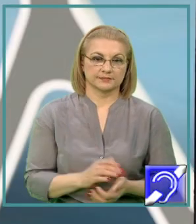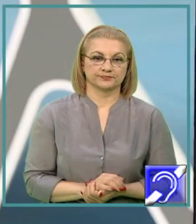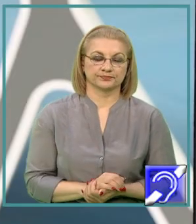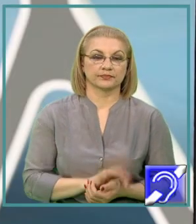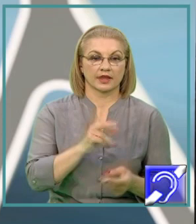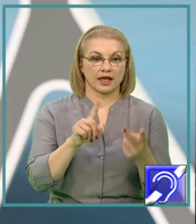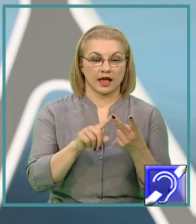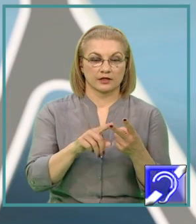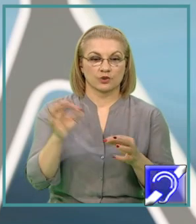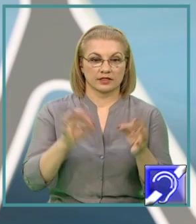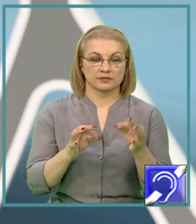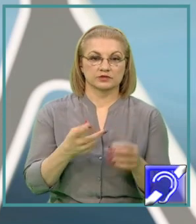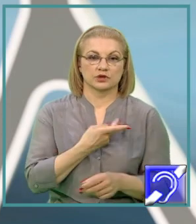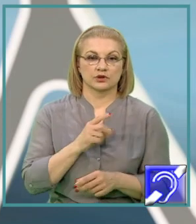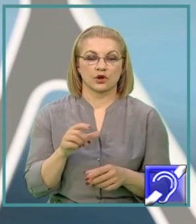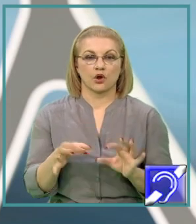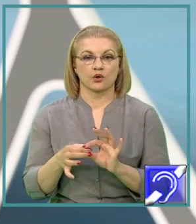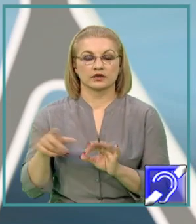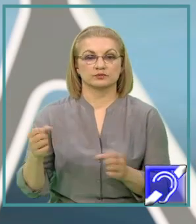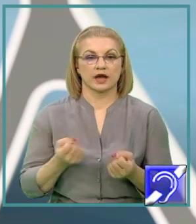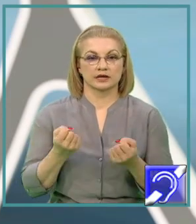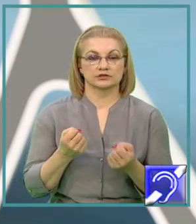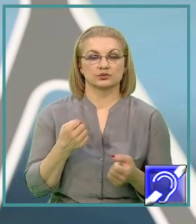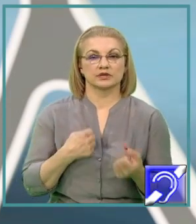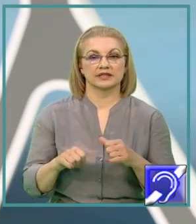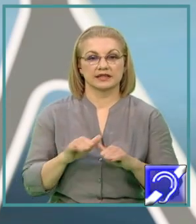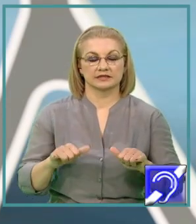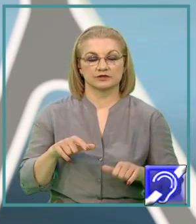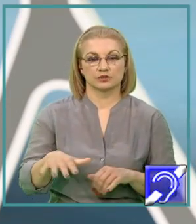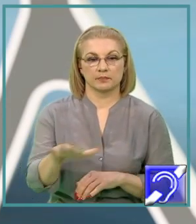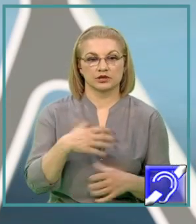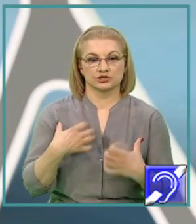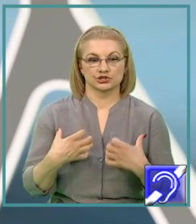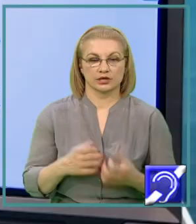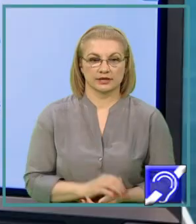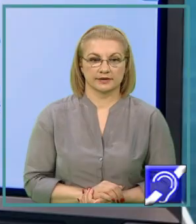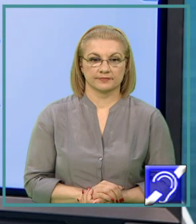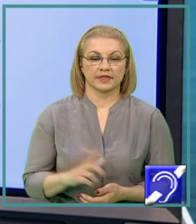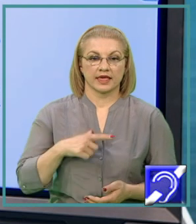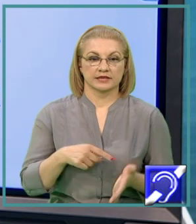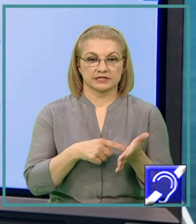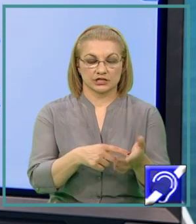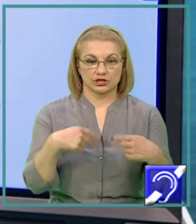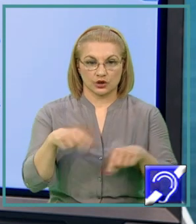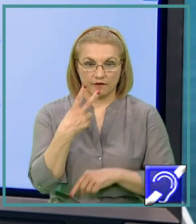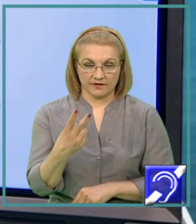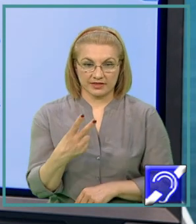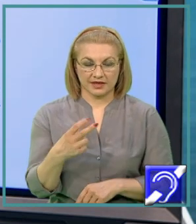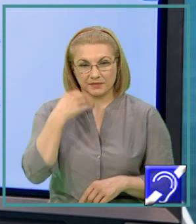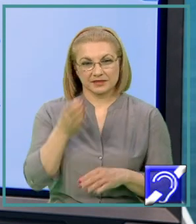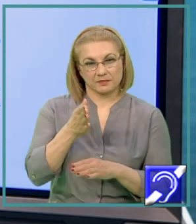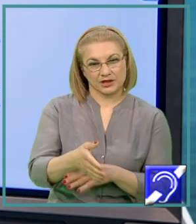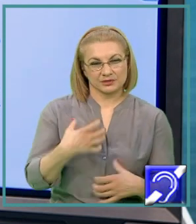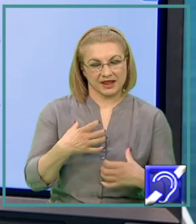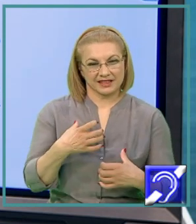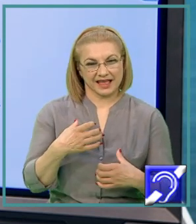doua dimensiune corespunde acțiunii desfășurate pe scenă. Este ceea ce vedem noi când mergem la teatru după ce se